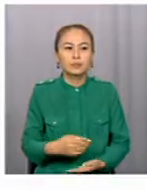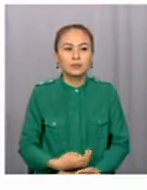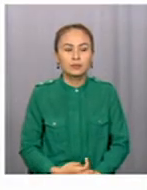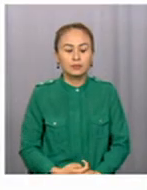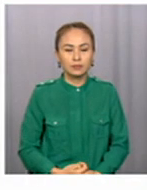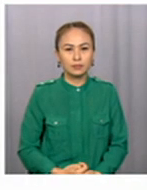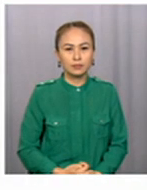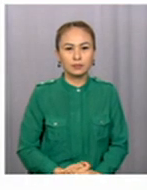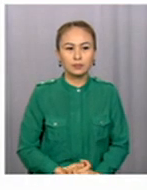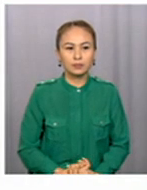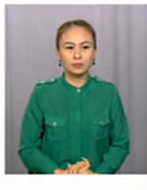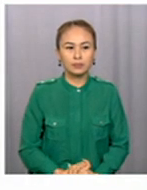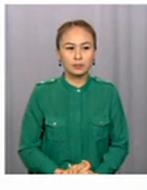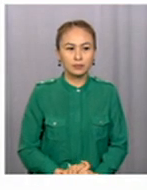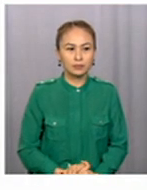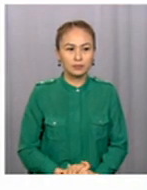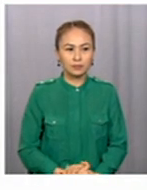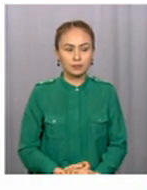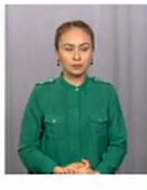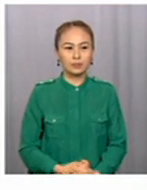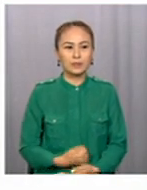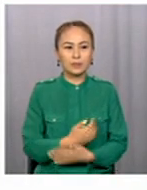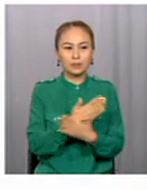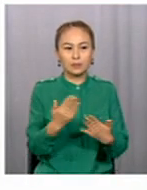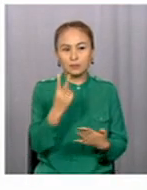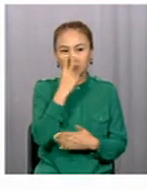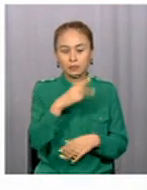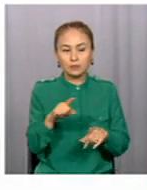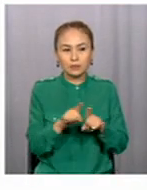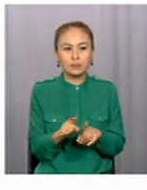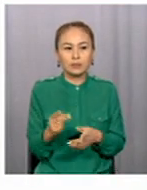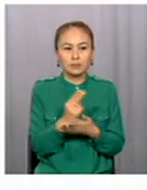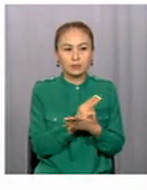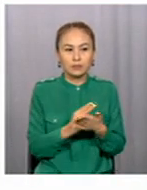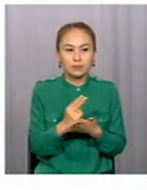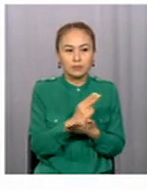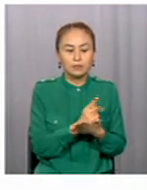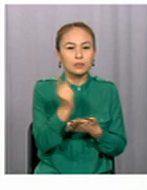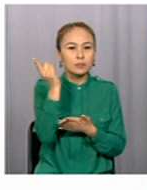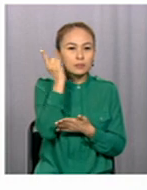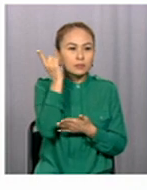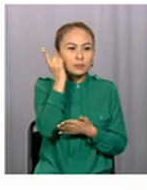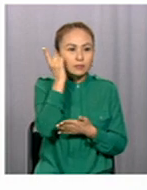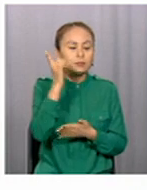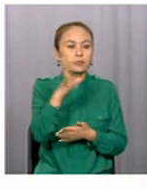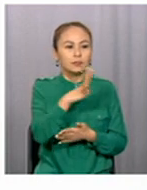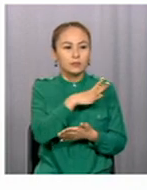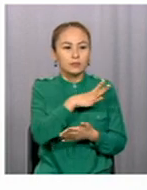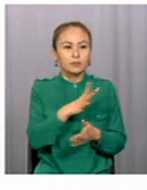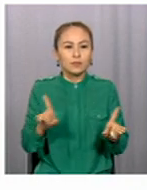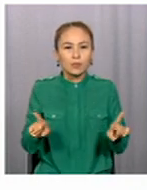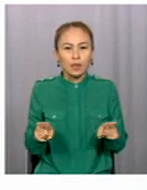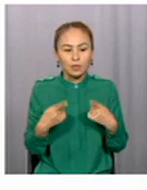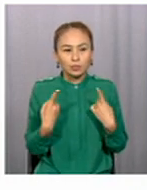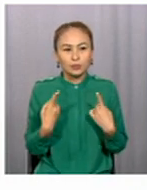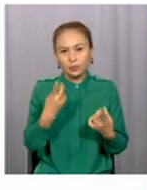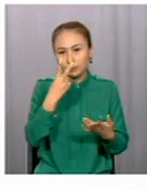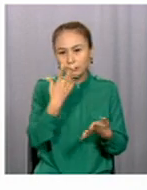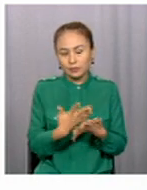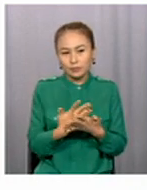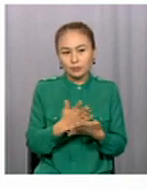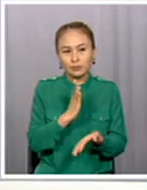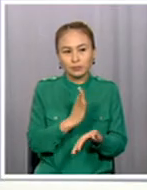арқылы жүргізіледі. Сіздер көріп тұрған суретте ұялы телефондардың дамуы